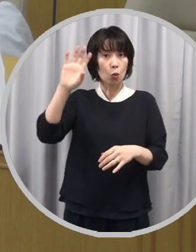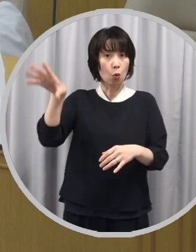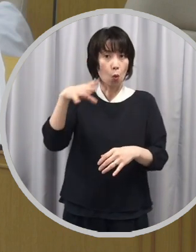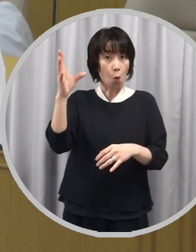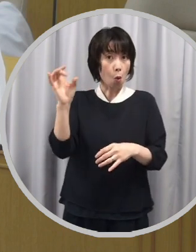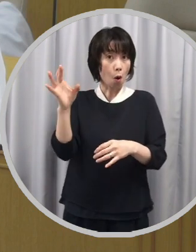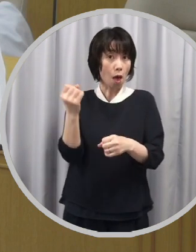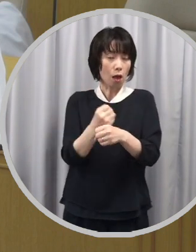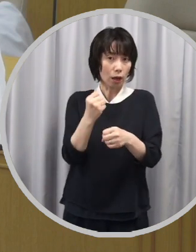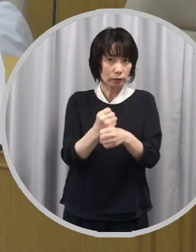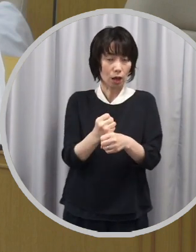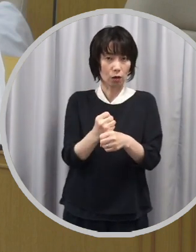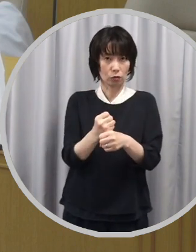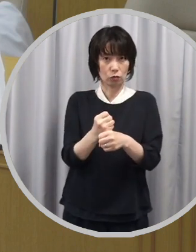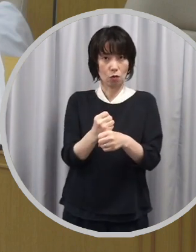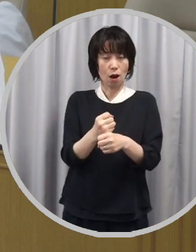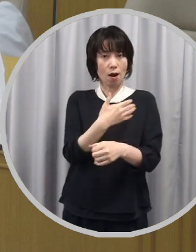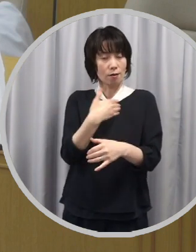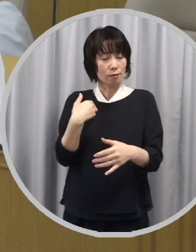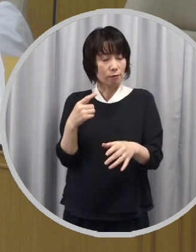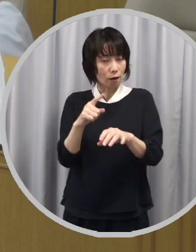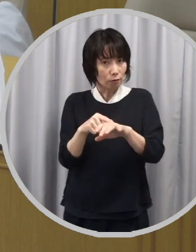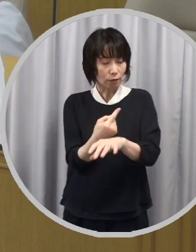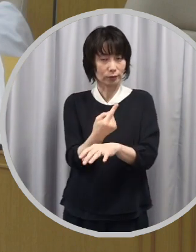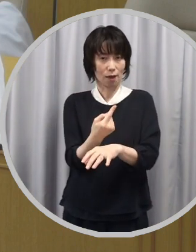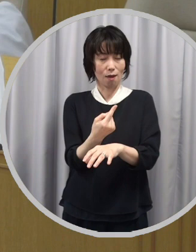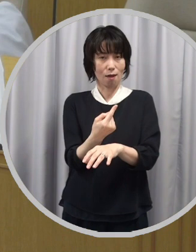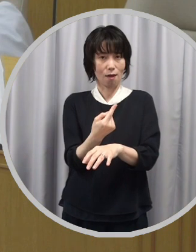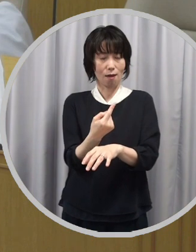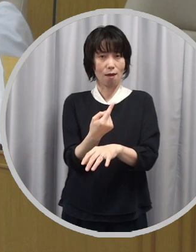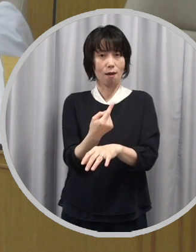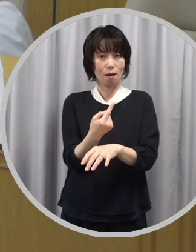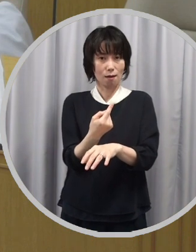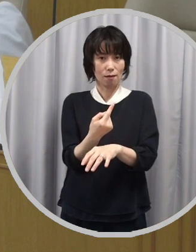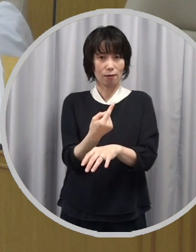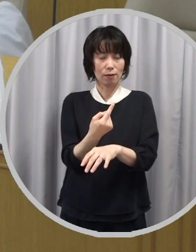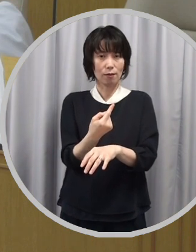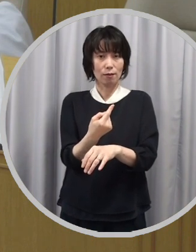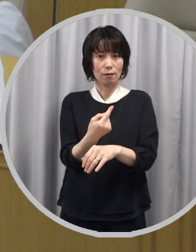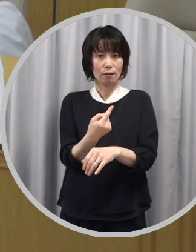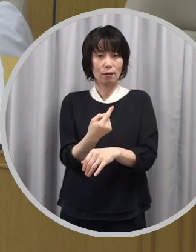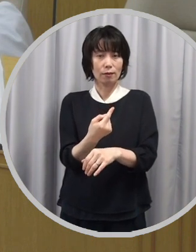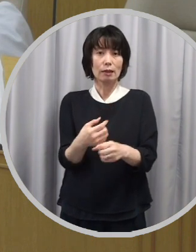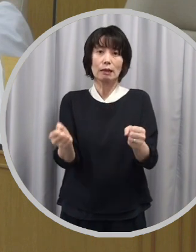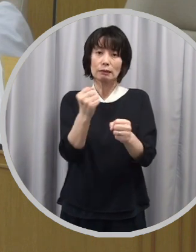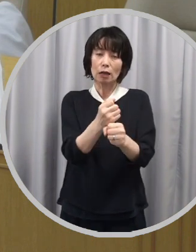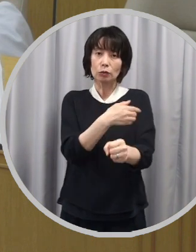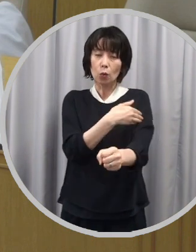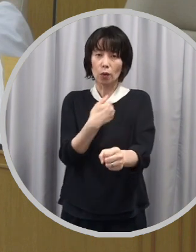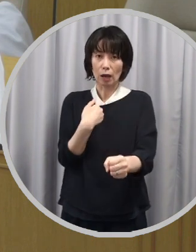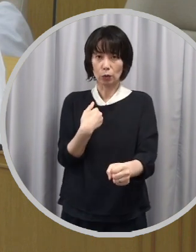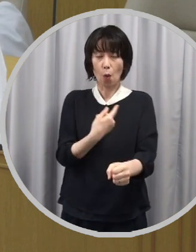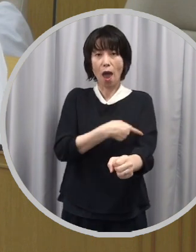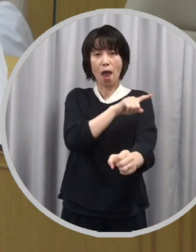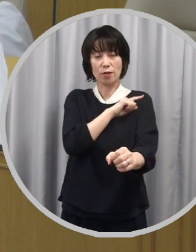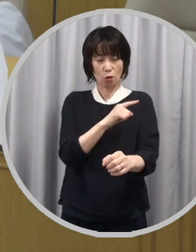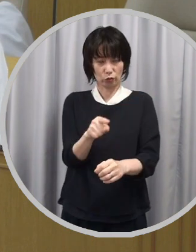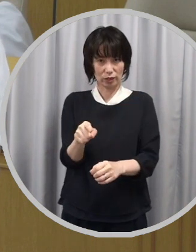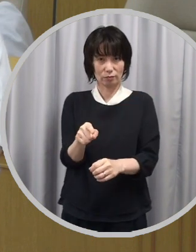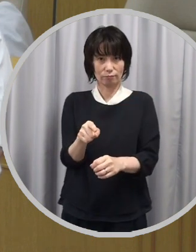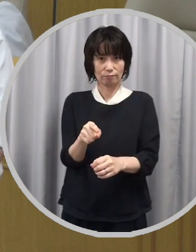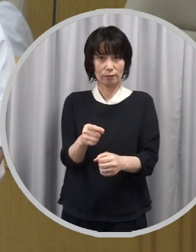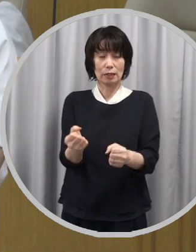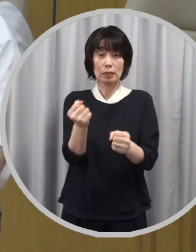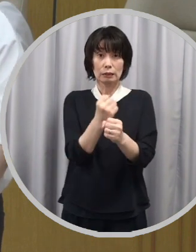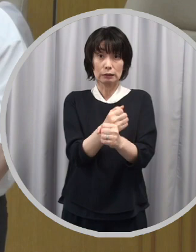は大きなポテンシャル、潜在能力がある再生可能エネルギーであり、再エネ